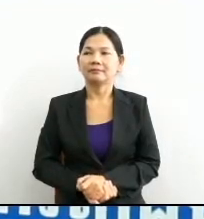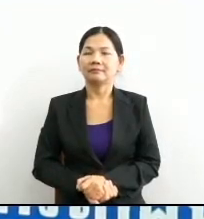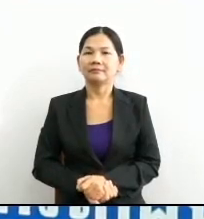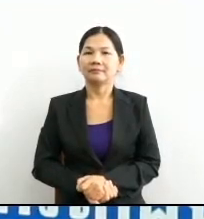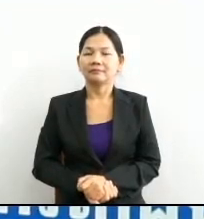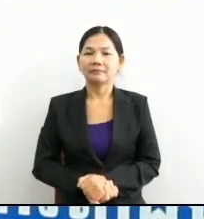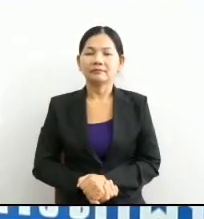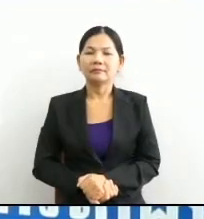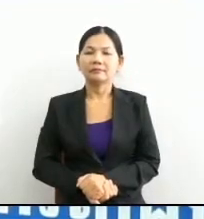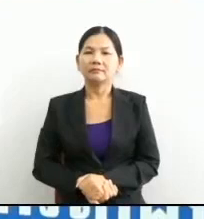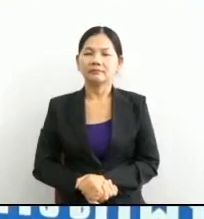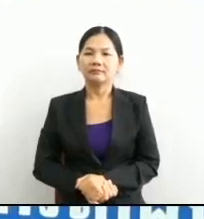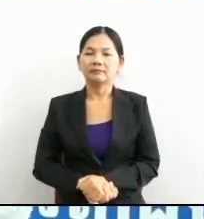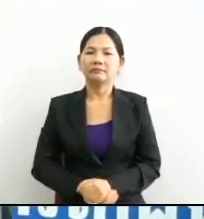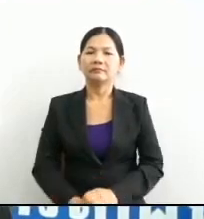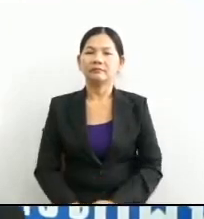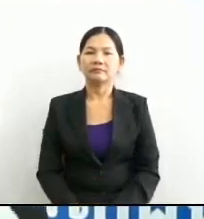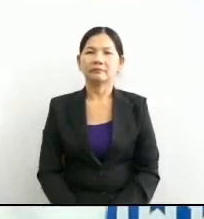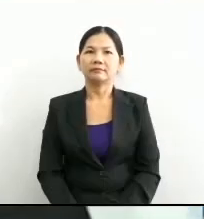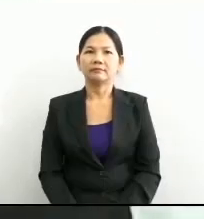cất mới con